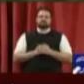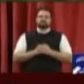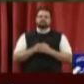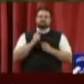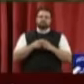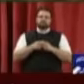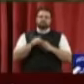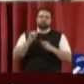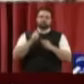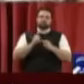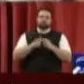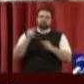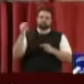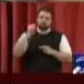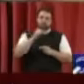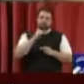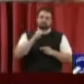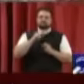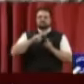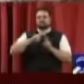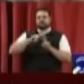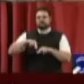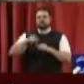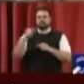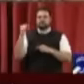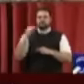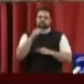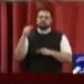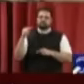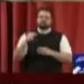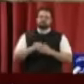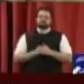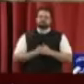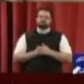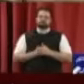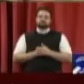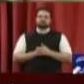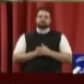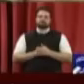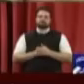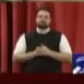Păi, trebuie să te întreb, dar nu se poate da pe post. Dar din asta știți. Cu facerea de bine. Da.